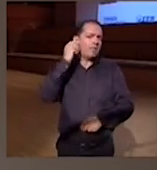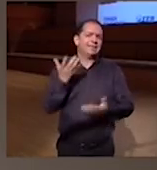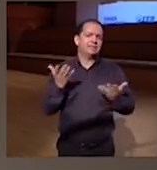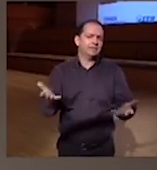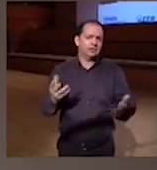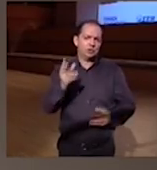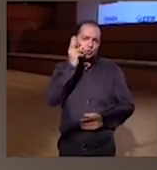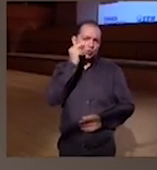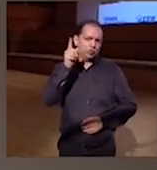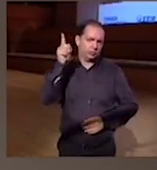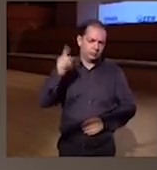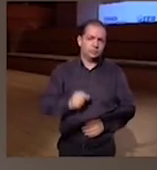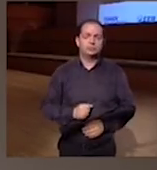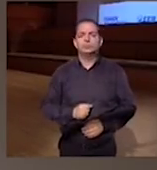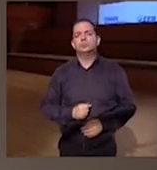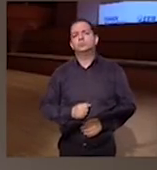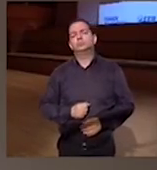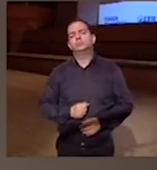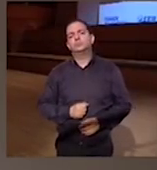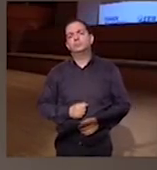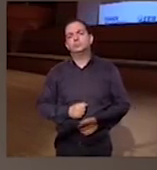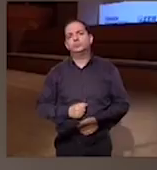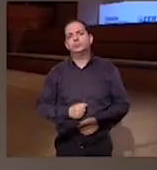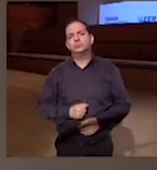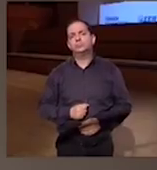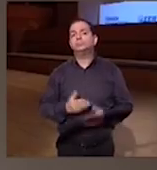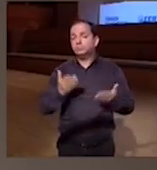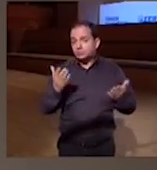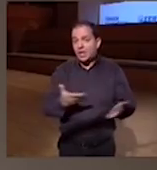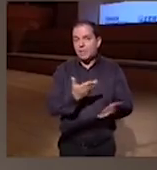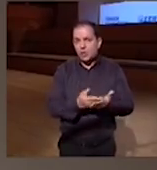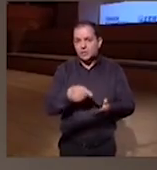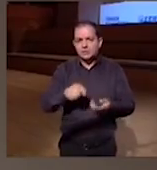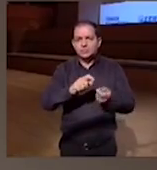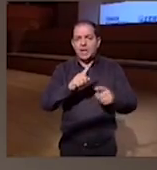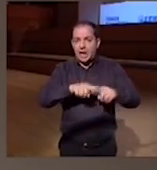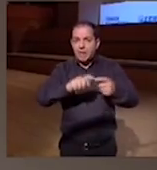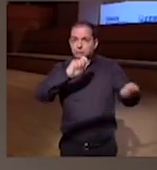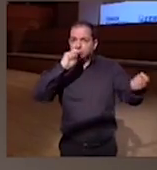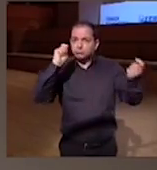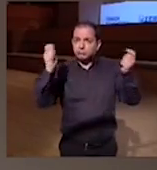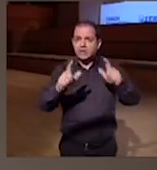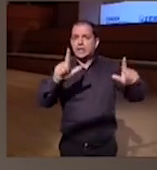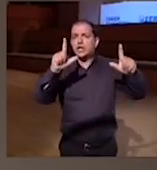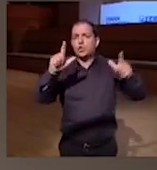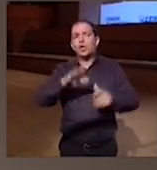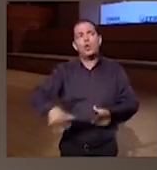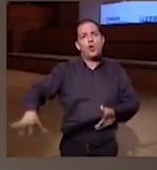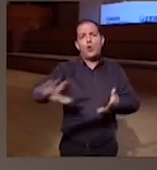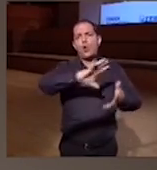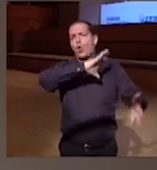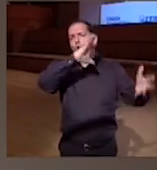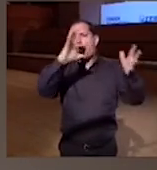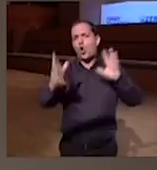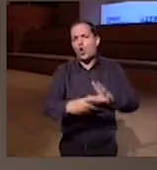ακριβώς αυτή η στάση μας που διαμορφώνει σήμερα και μια νέα εικόνα για την Ελλάδα διεθνώς και ενισχύει το